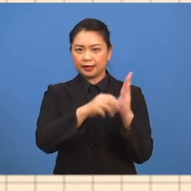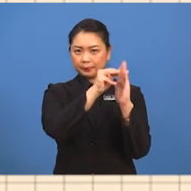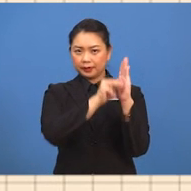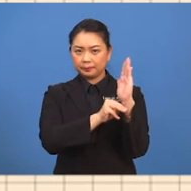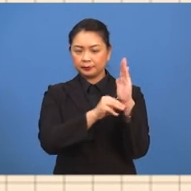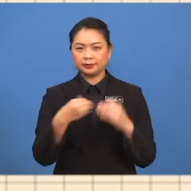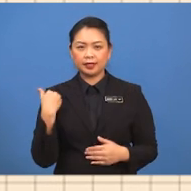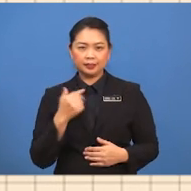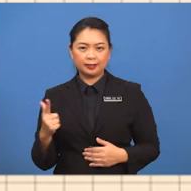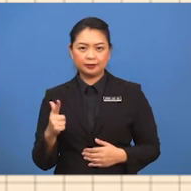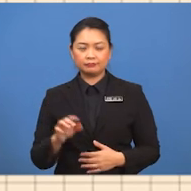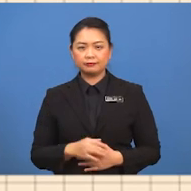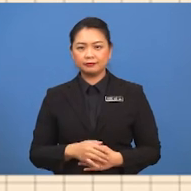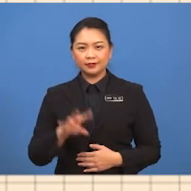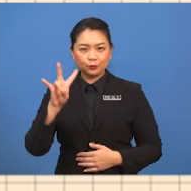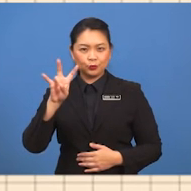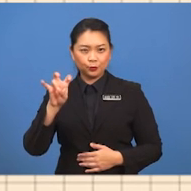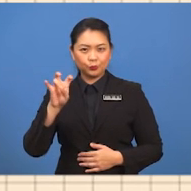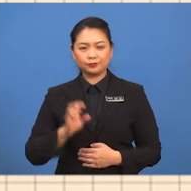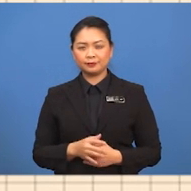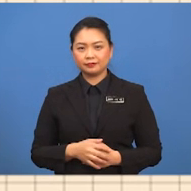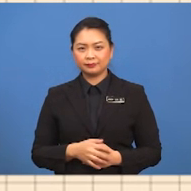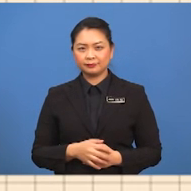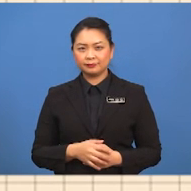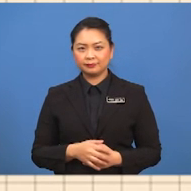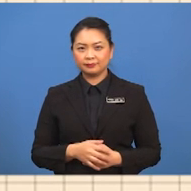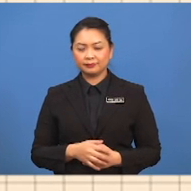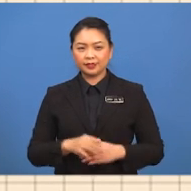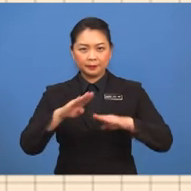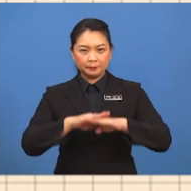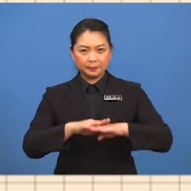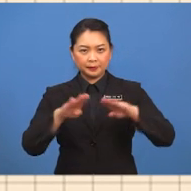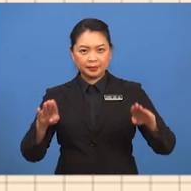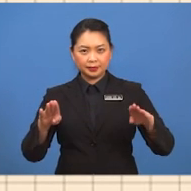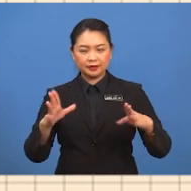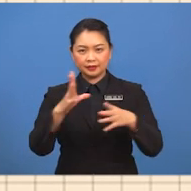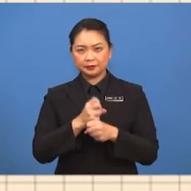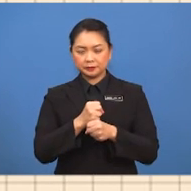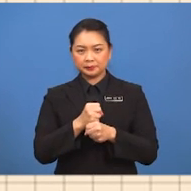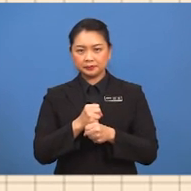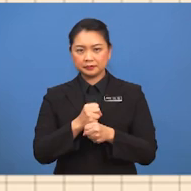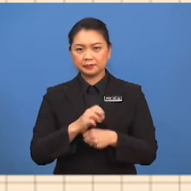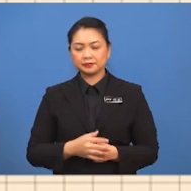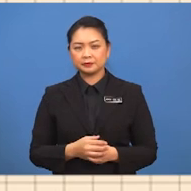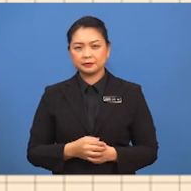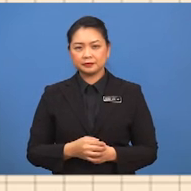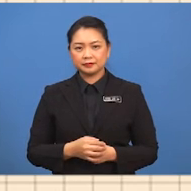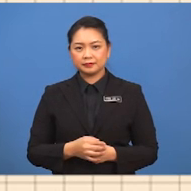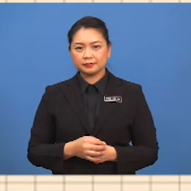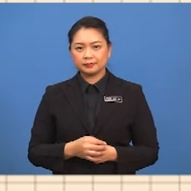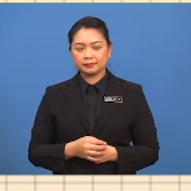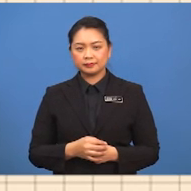nilai minimum ialah 70. Beza yang diperolehi daripada